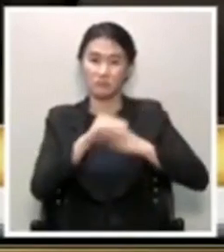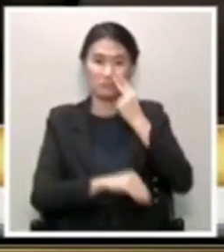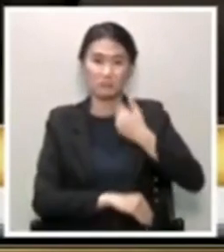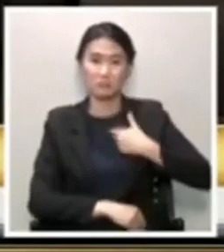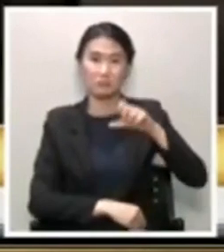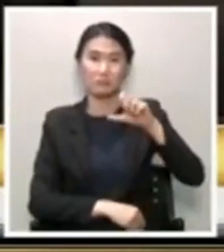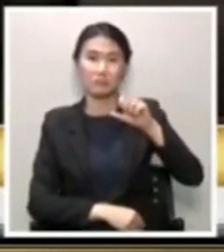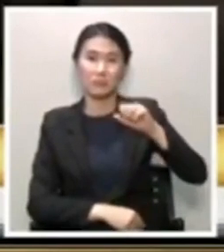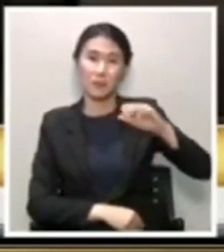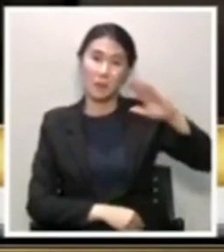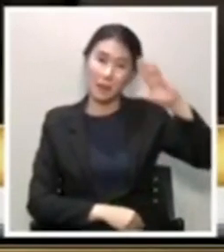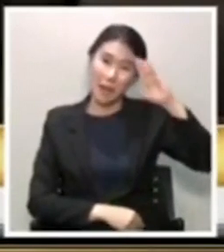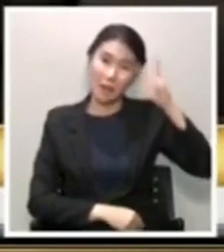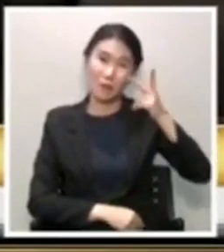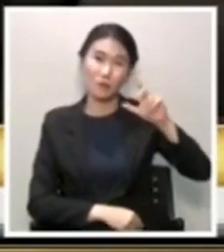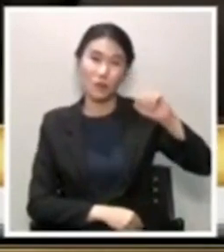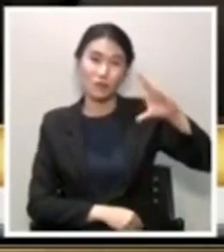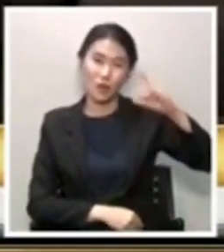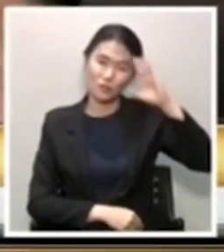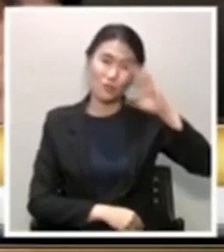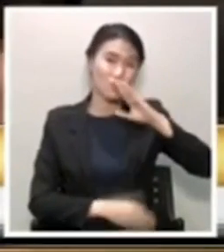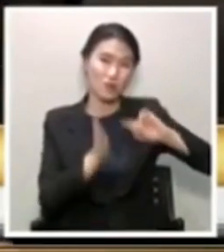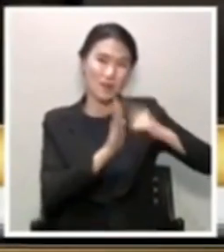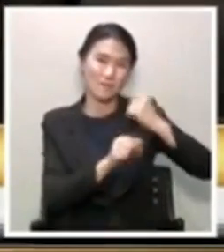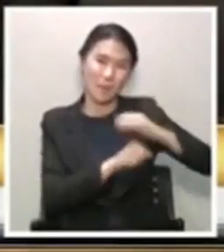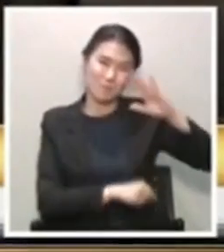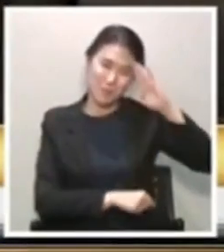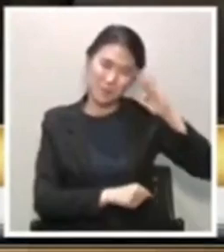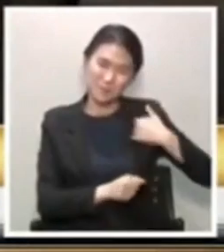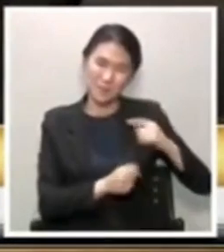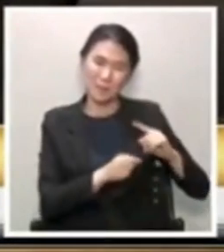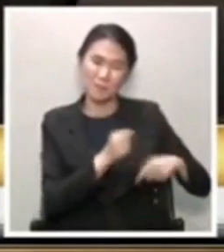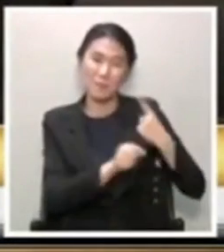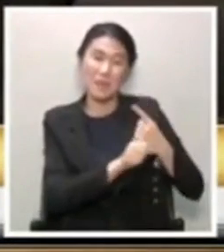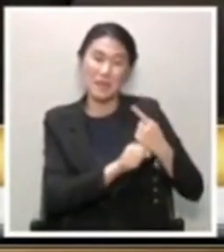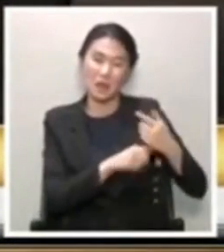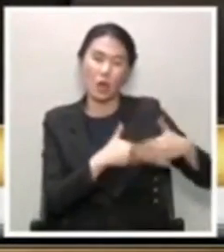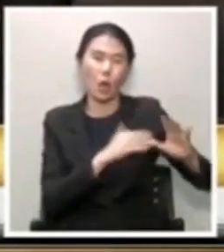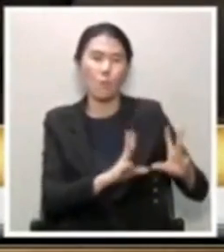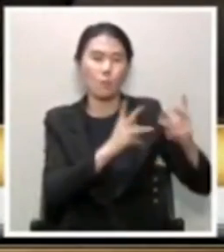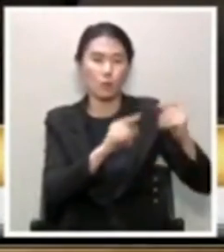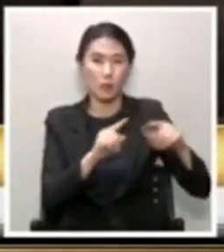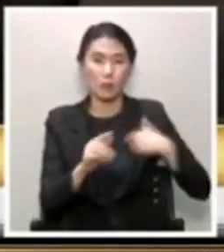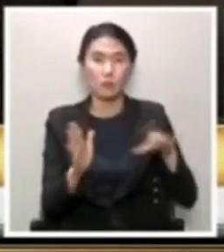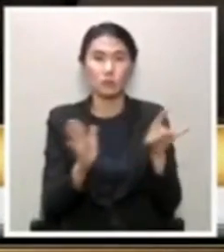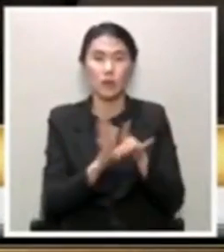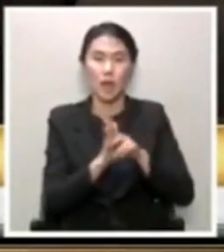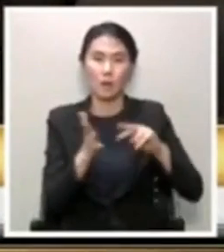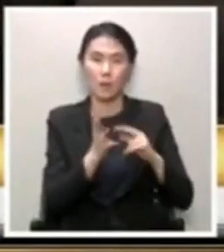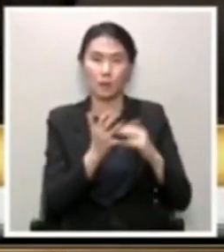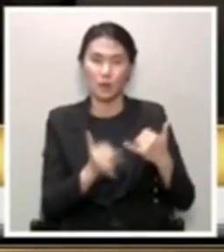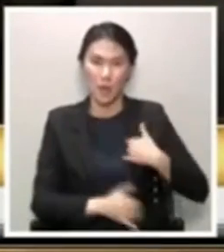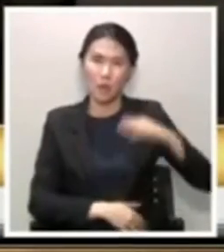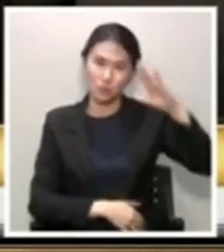ราบอกว่ามาสักปีนึงก็ไปนะครับคณะกรรมการยกร่างก็ทำจนเสร็จแต่ในท้ายที่สุดคสช.ยังไม่ไปครับเพราะส